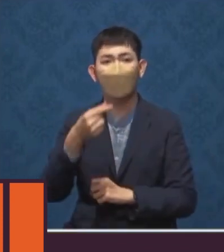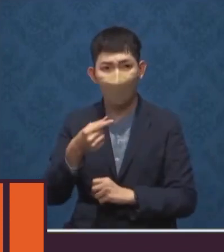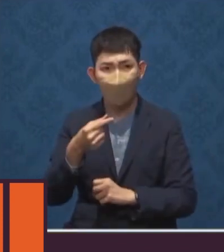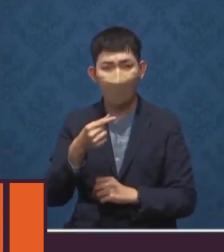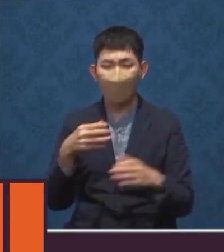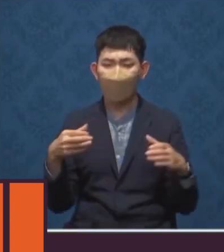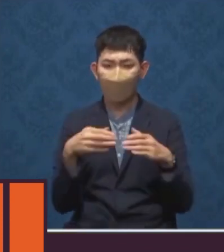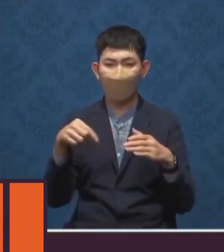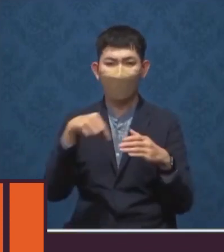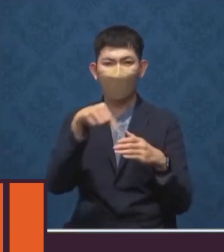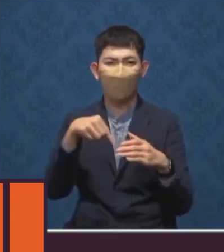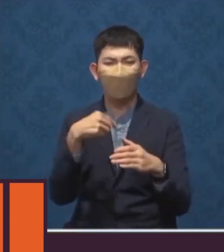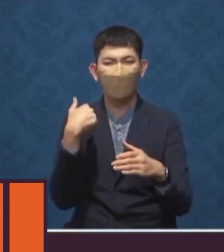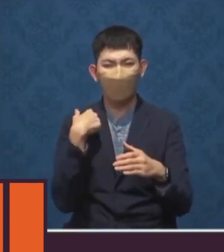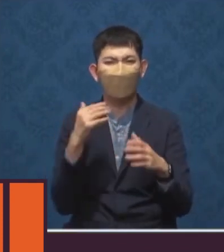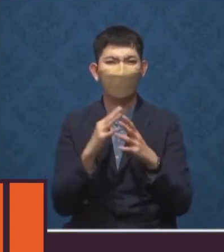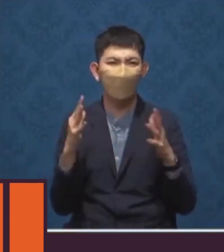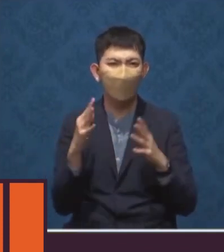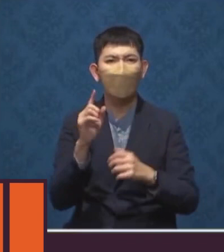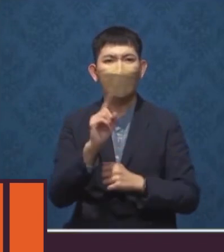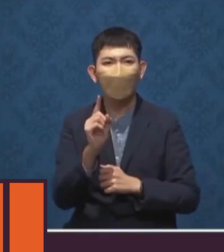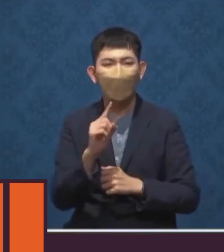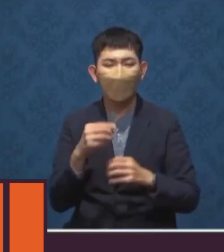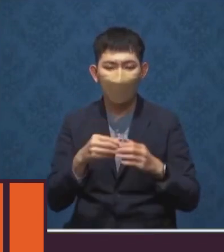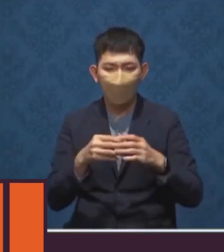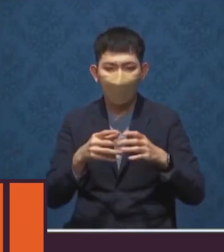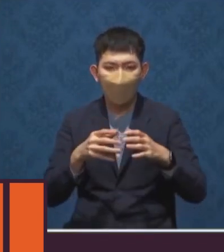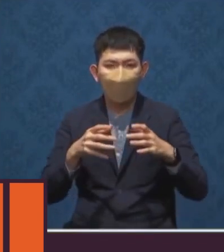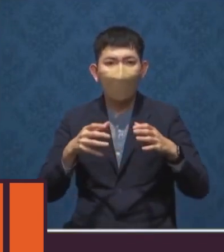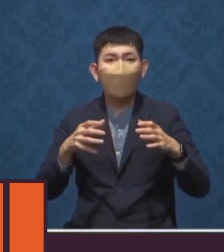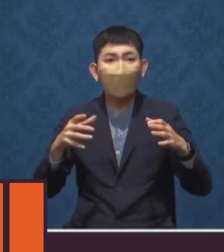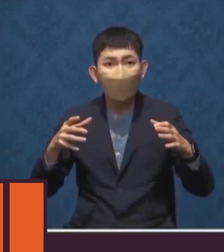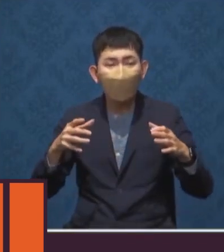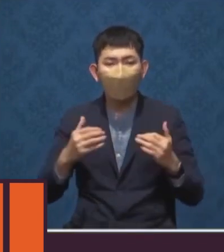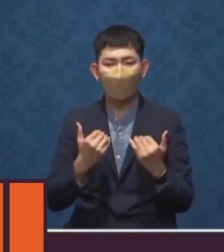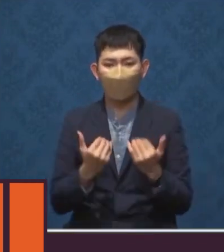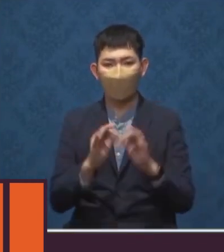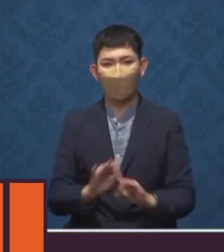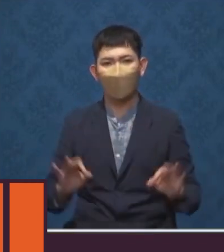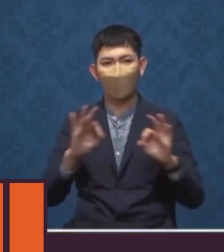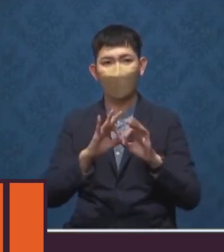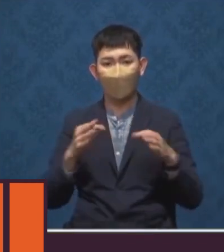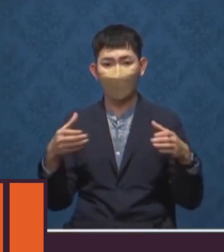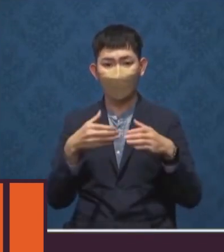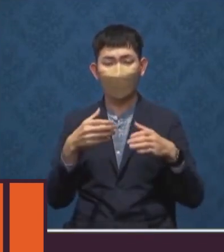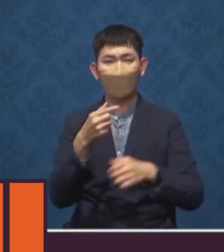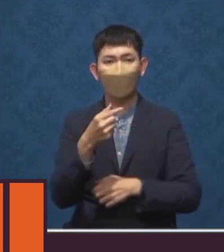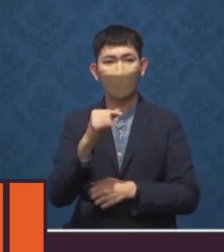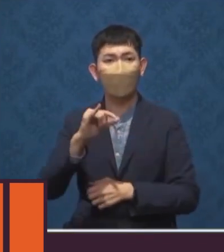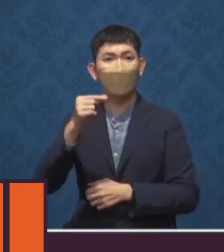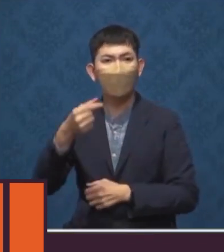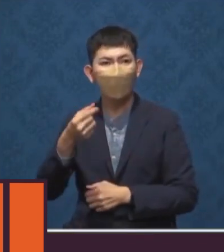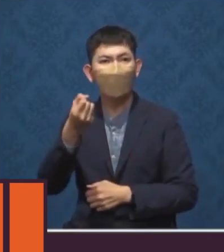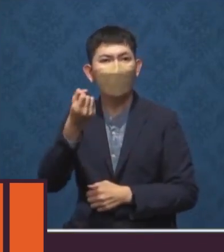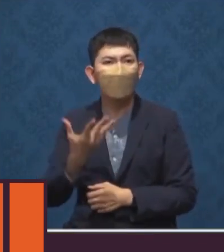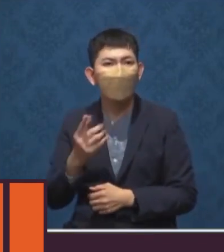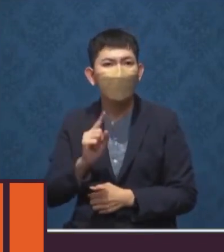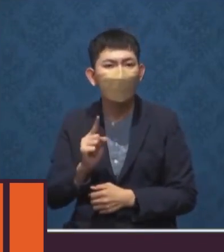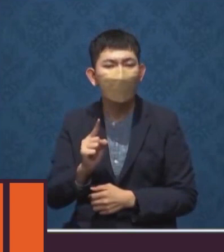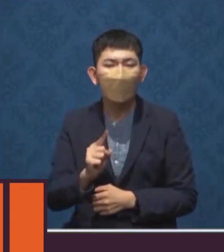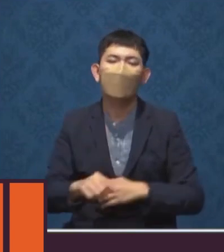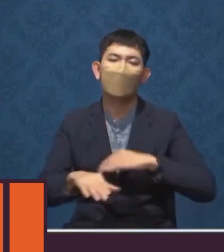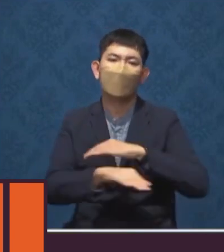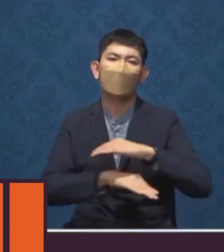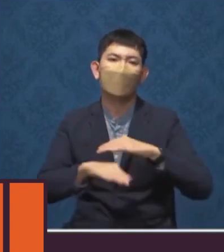กลมแงงงเห่านี้มไมน้อยครั แล้วกยเพิ่มขอยต่เื่องทสำคัญคื foreign worker ส่วใหญ่มีเพีทกษพื้ฐ đã